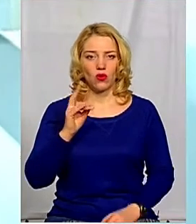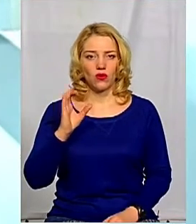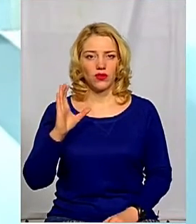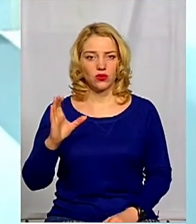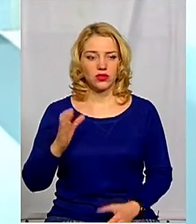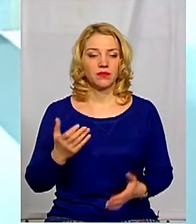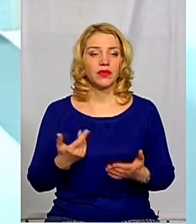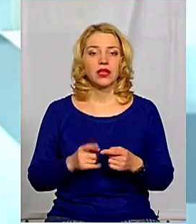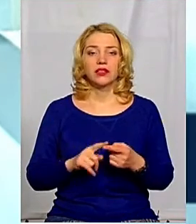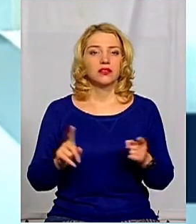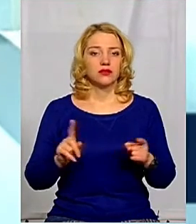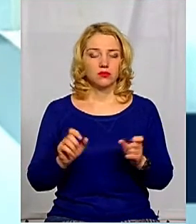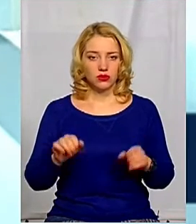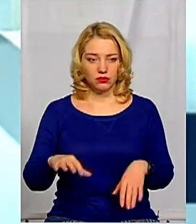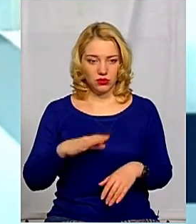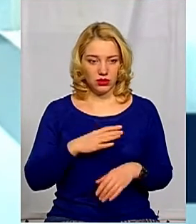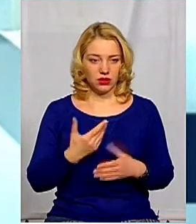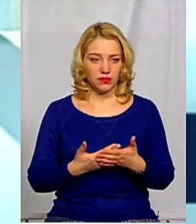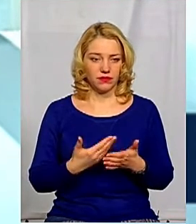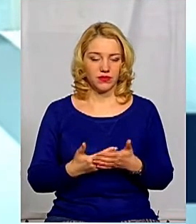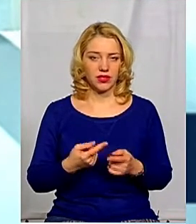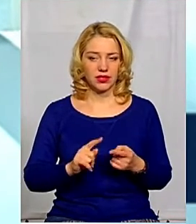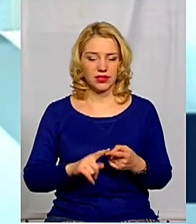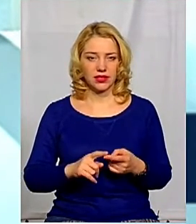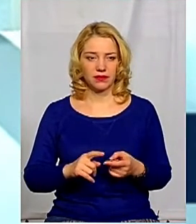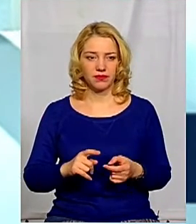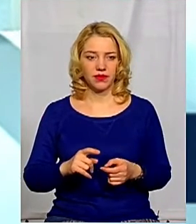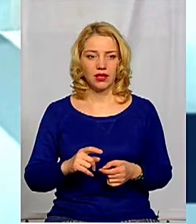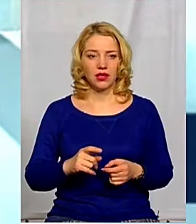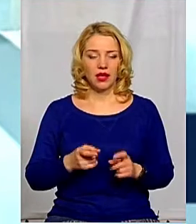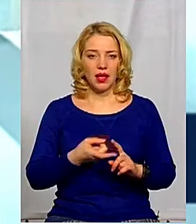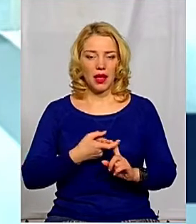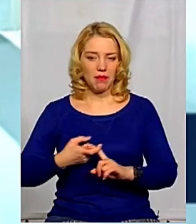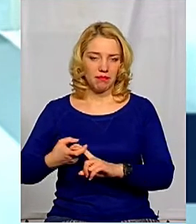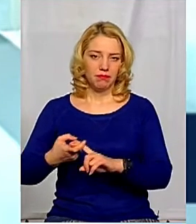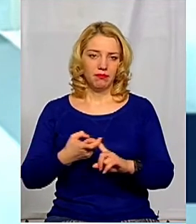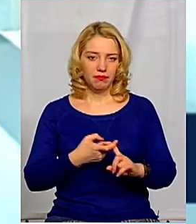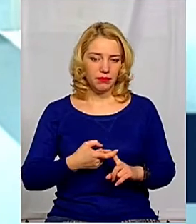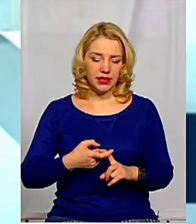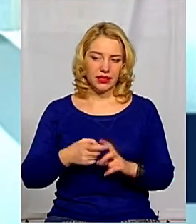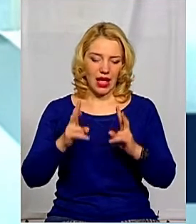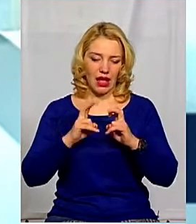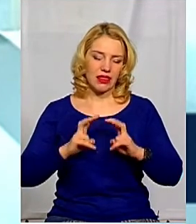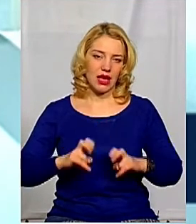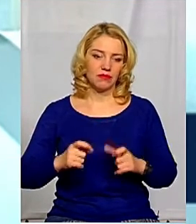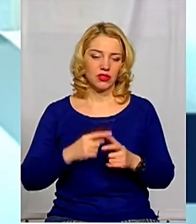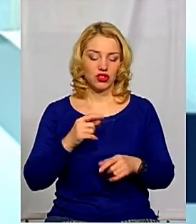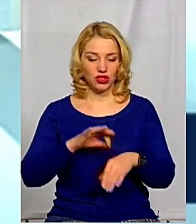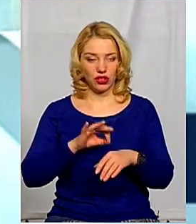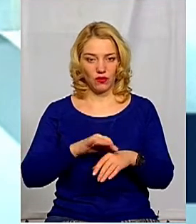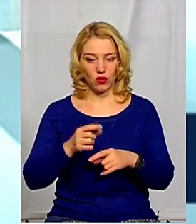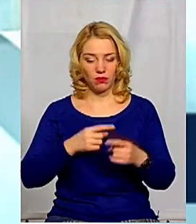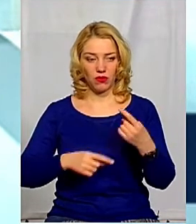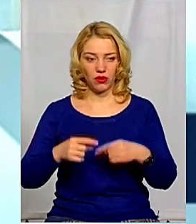які це критерії? Перш за все, це є епіданамнез. Чи хворий повернувся